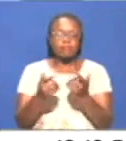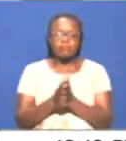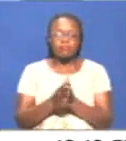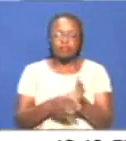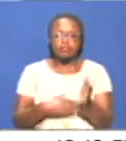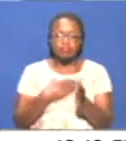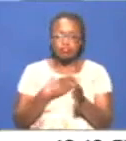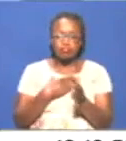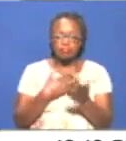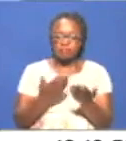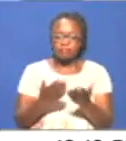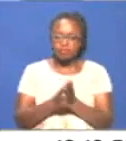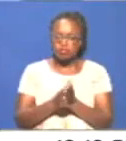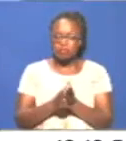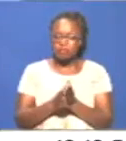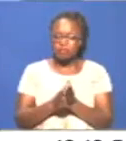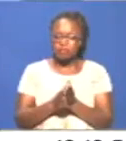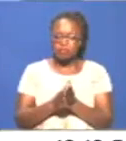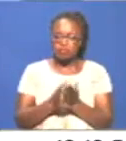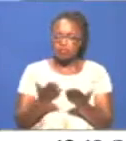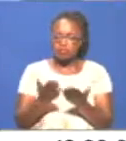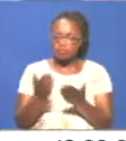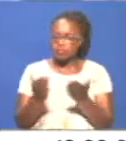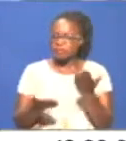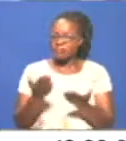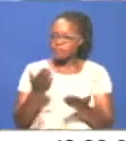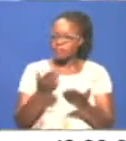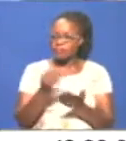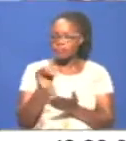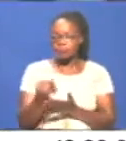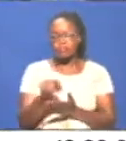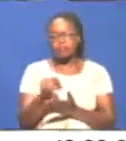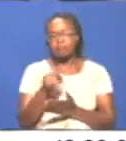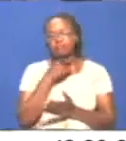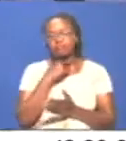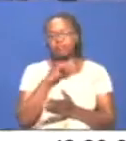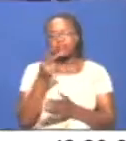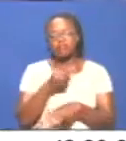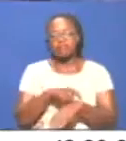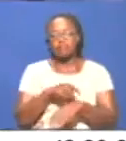prison so you can really see that they're just like us. They deserve a second chance.